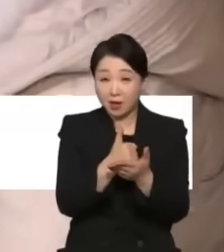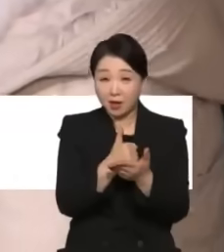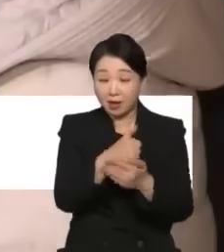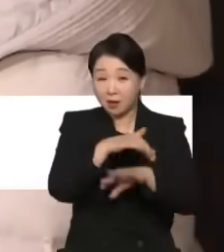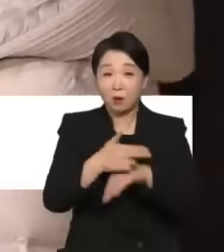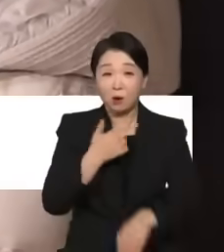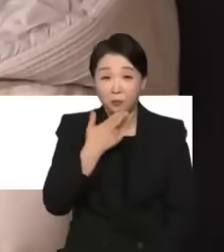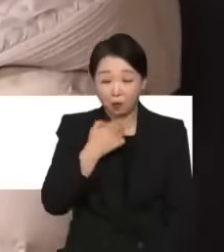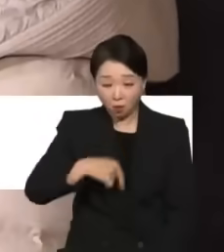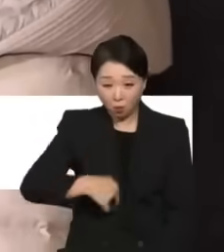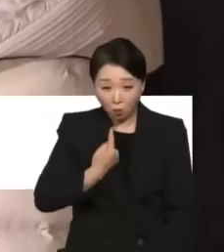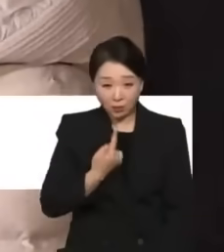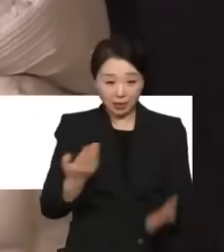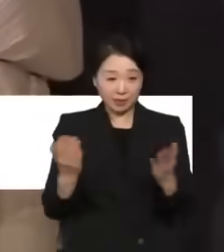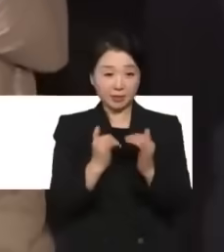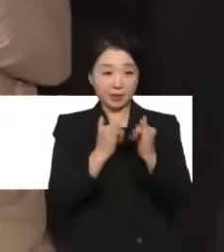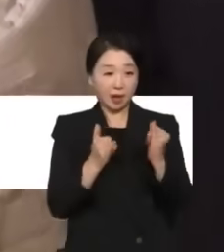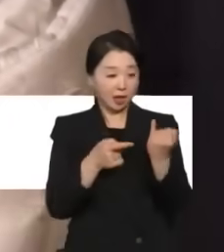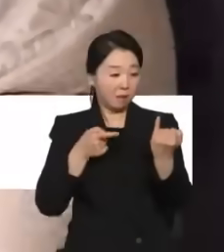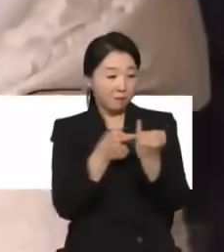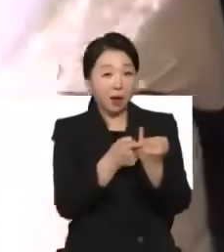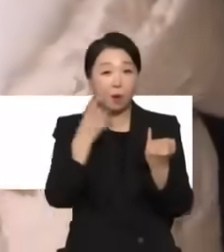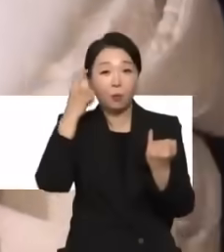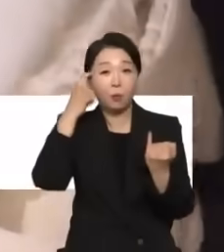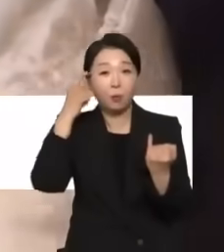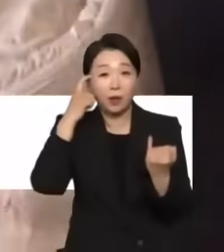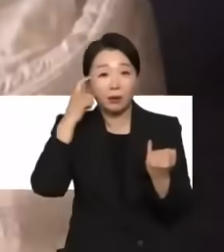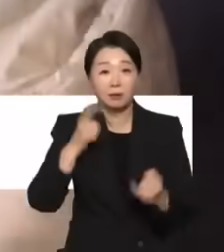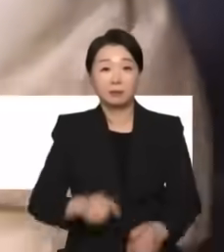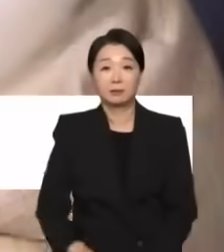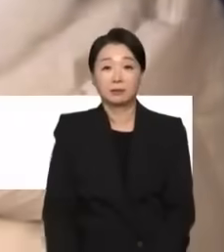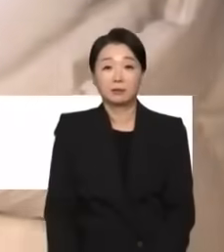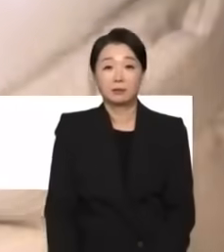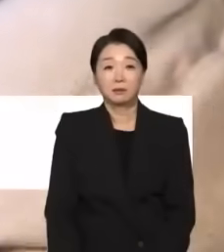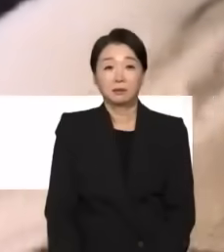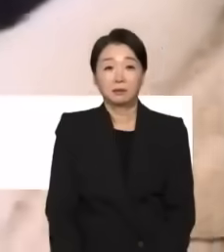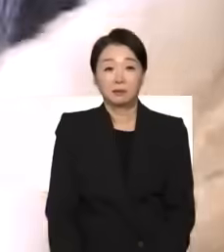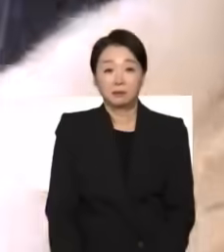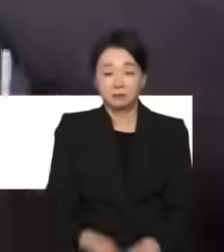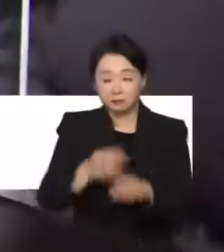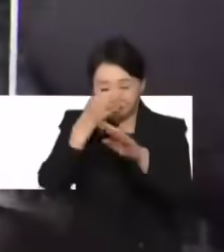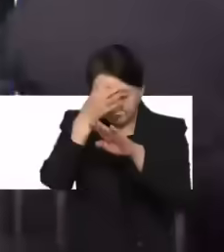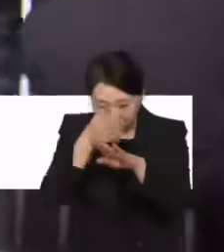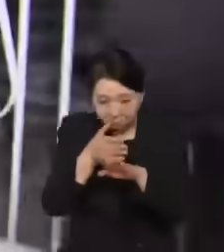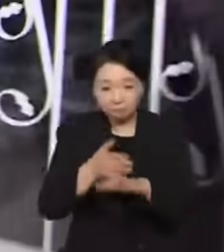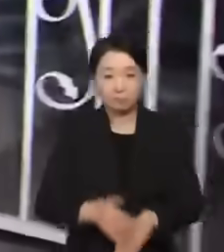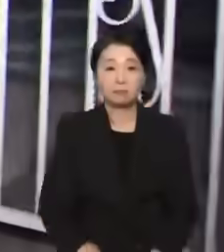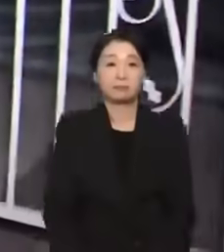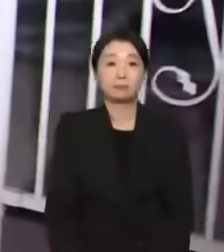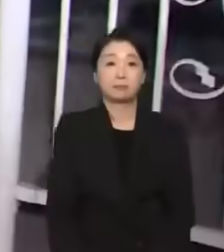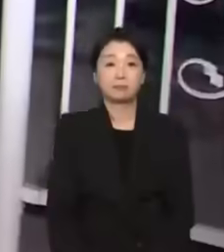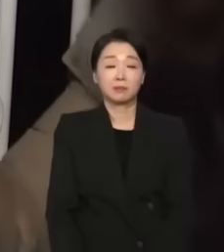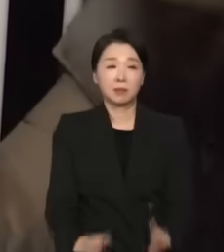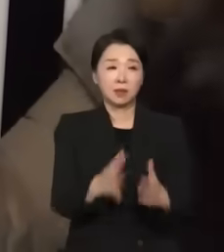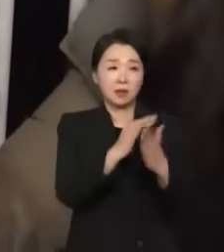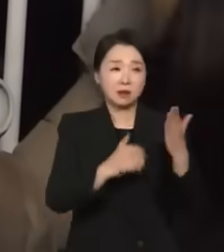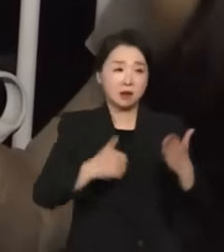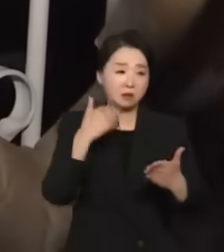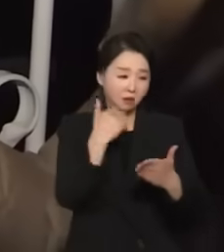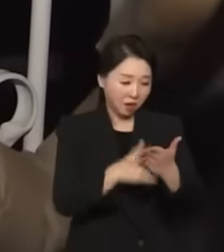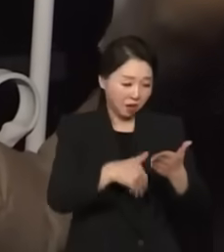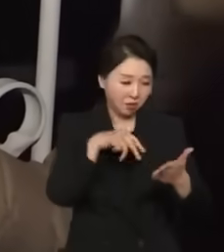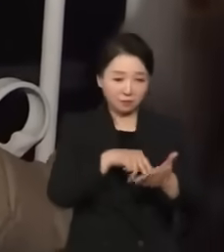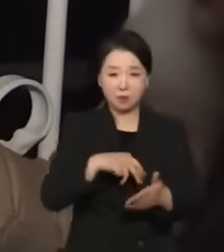혼자 사는 여, 혼자 일하는 여성에게만 그렇게 범죄 저지르셨습니까? 죄송합니다. 유족은 분통을